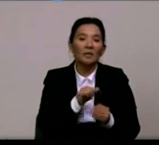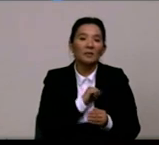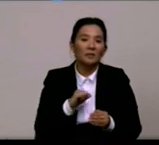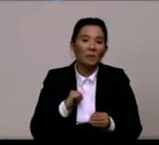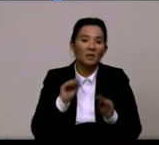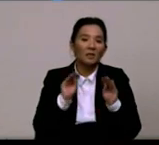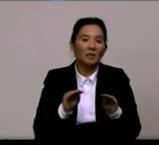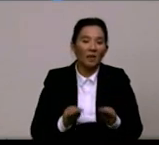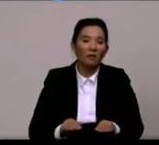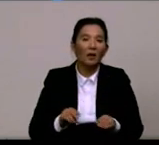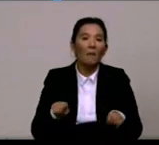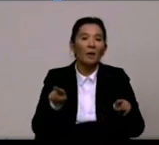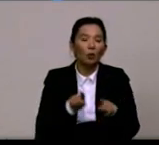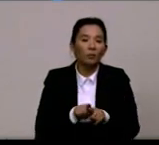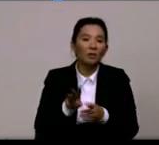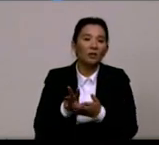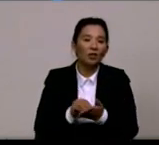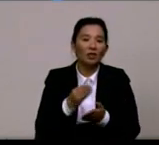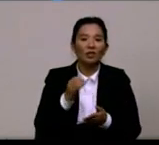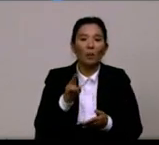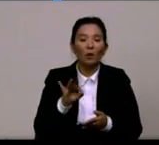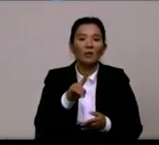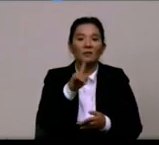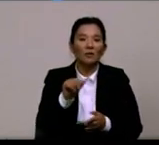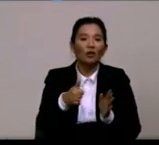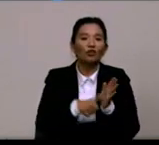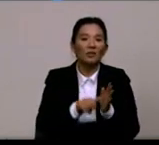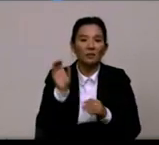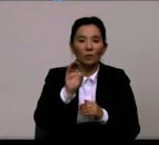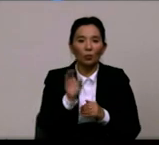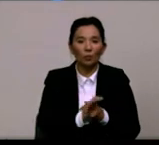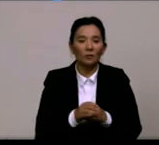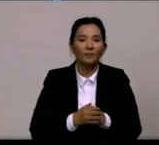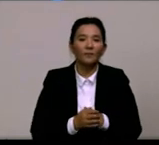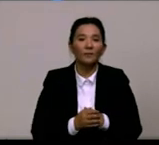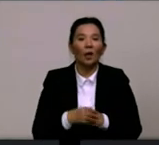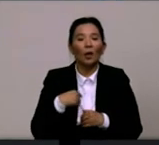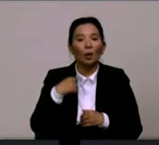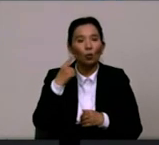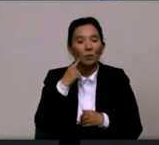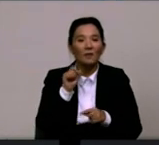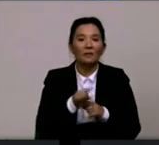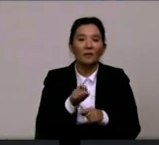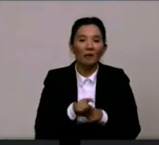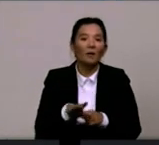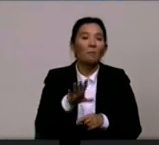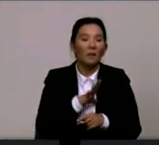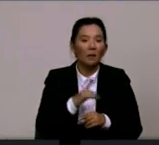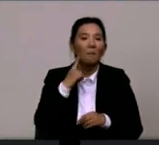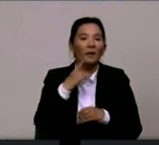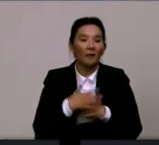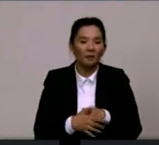составить подобный шаблон за 6 секунд. Думаю, задание было